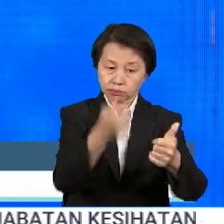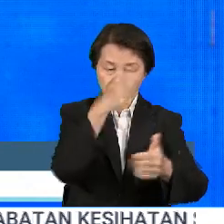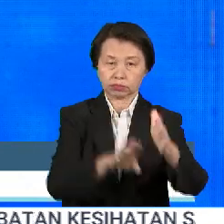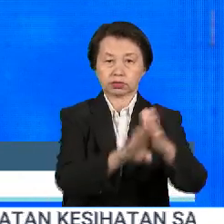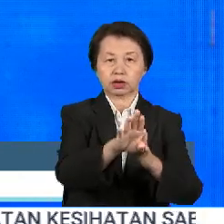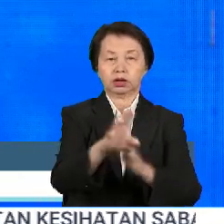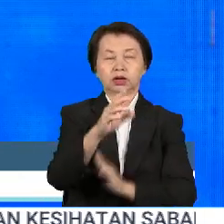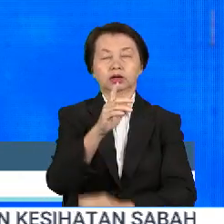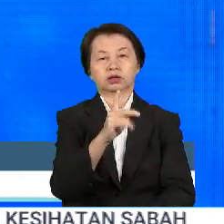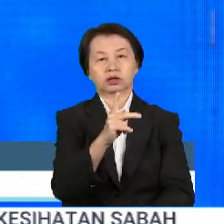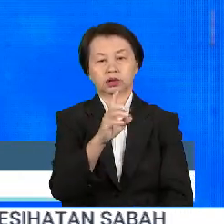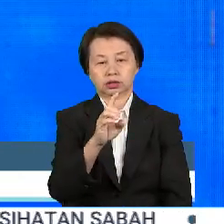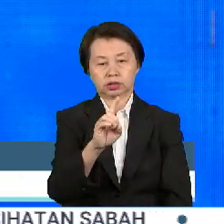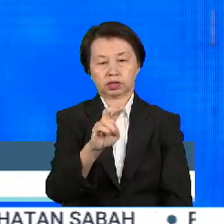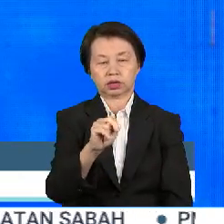pertumbuhan KDNK negara.